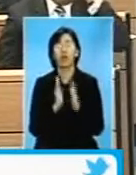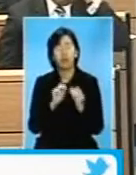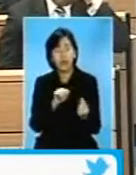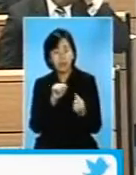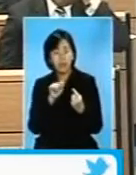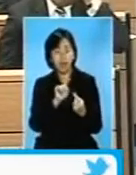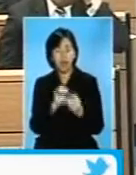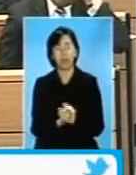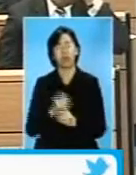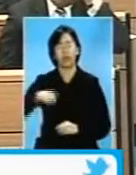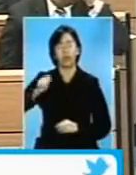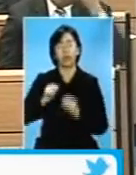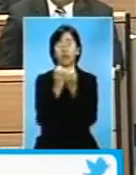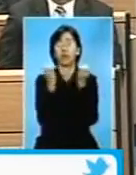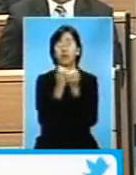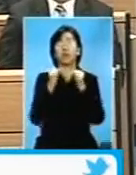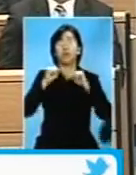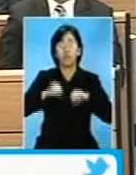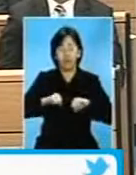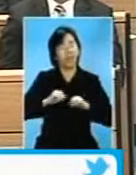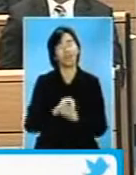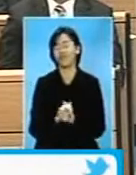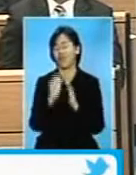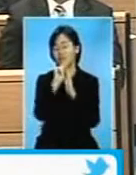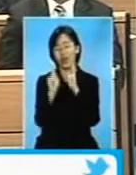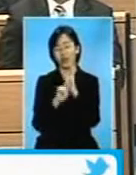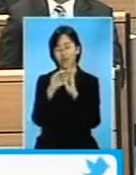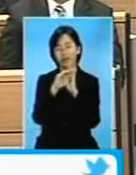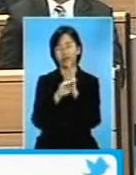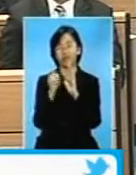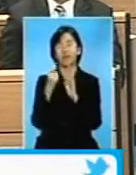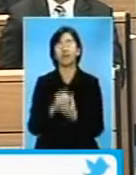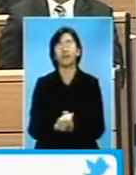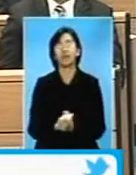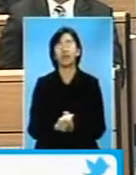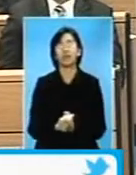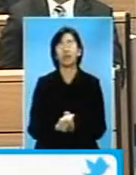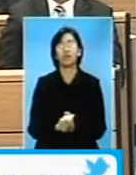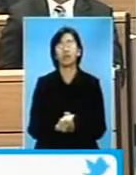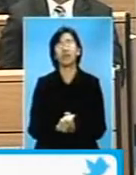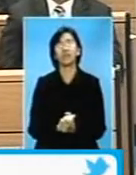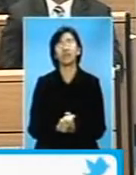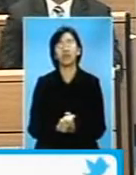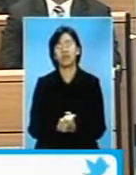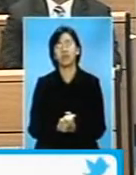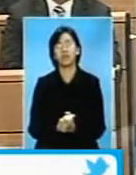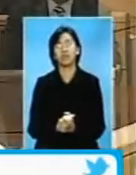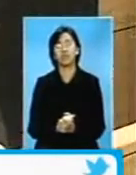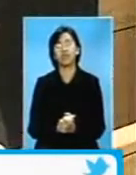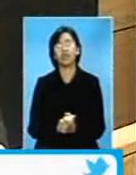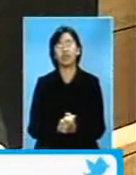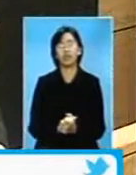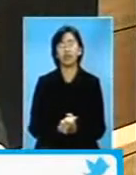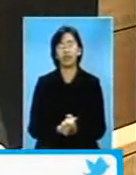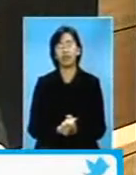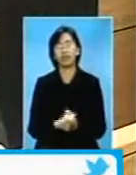คำพิพากษาศาลรัฐธรรมนูญดังกล่าวนั้นเป็นการเขียนกฎหมายใหม่ขึ้นมาซึ่งหน้าที่ที่จะต้องเขียนกฎหมายนี่คือหน้าที่ของสภานิ